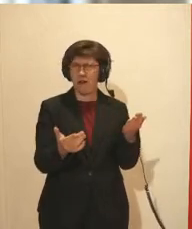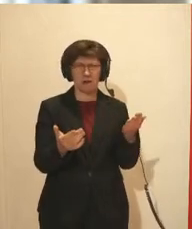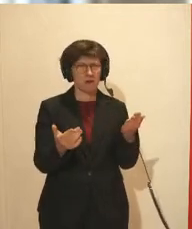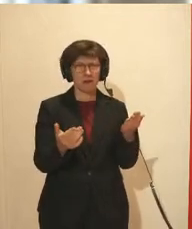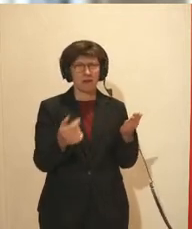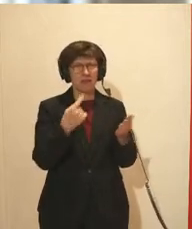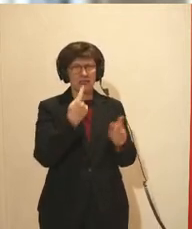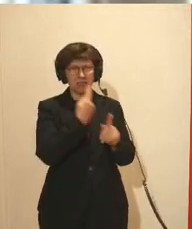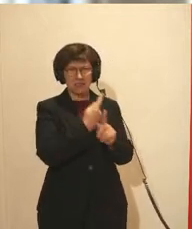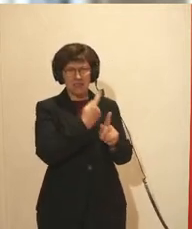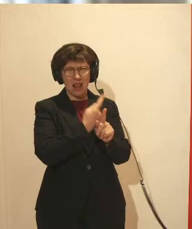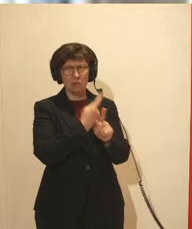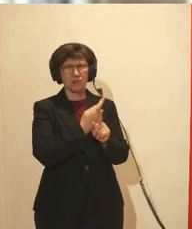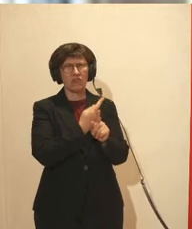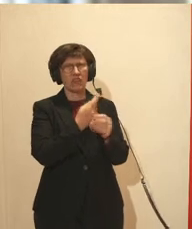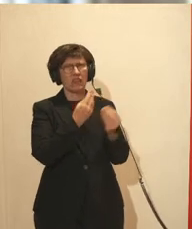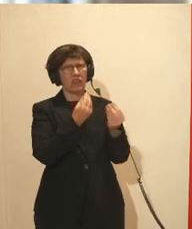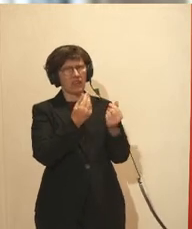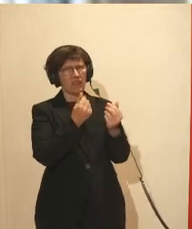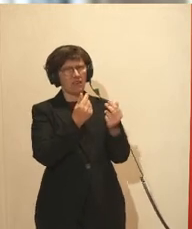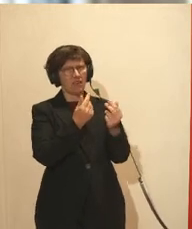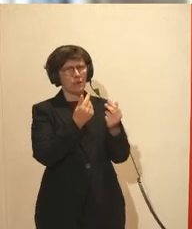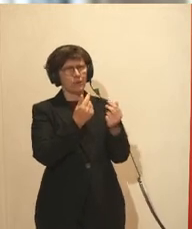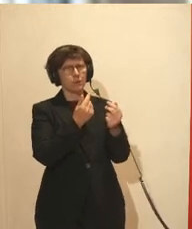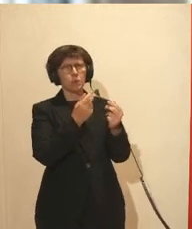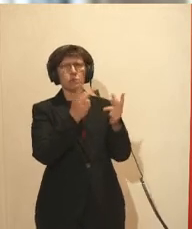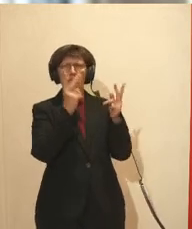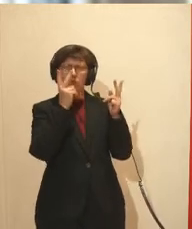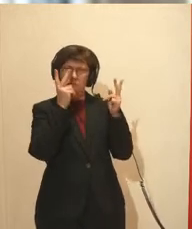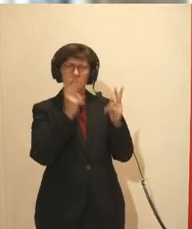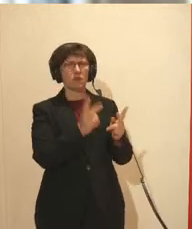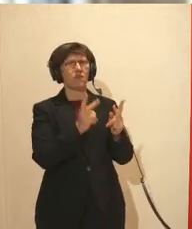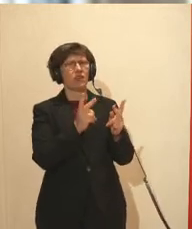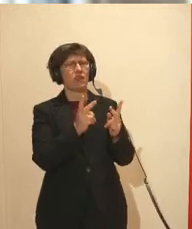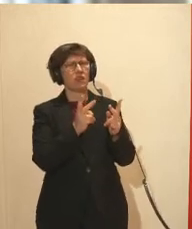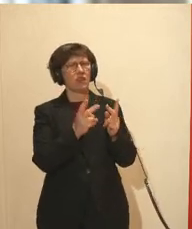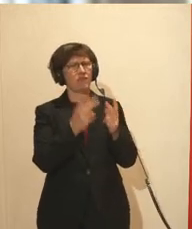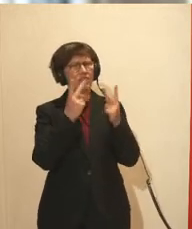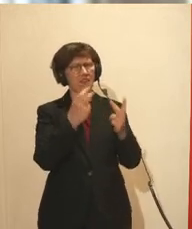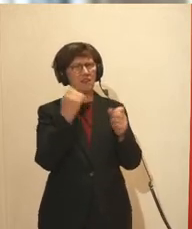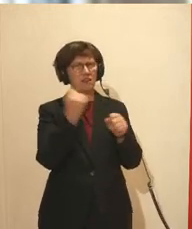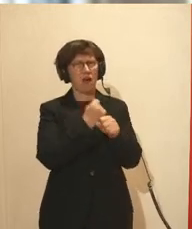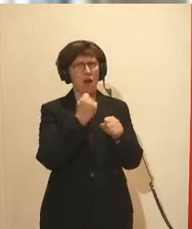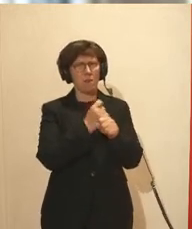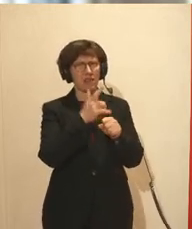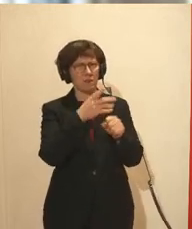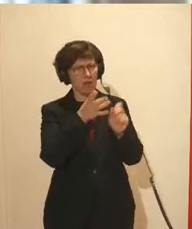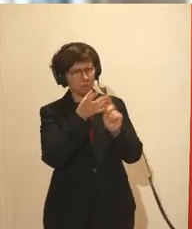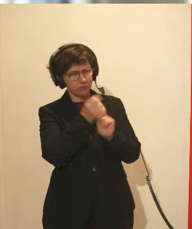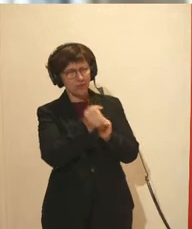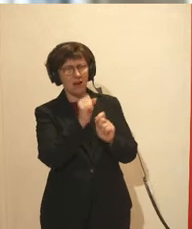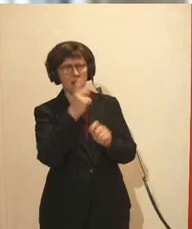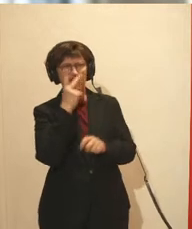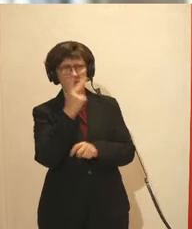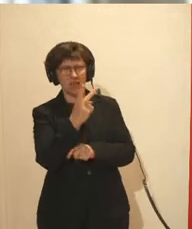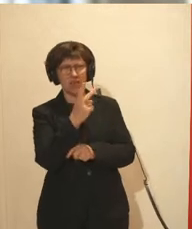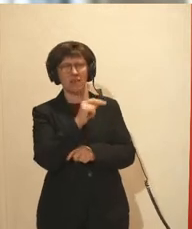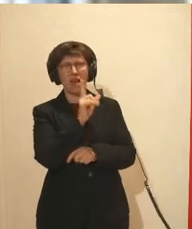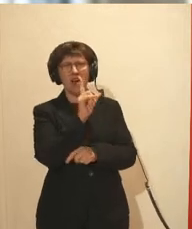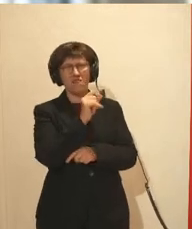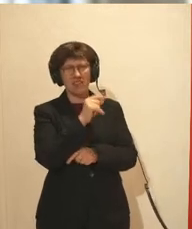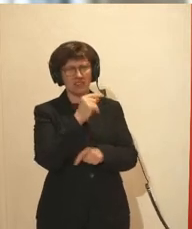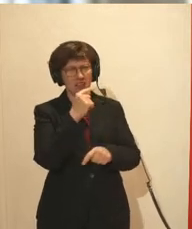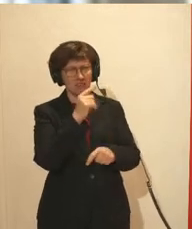den staat hätte arbeit liegen macht ja kennen wir werden